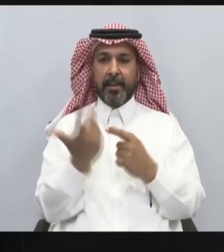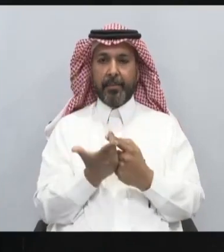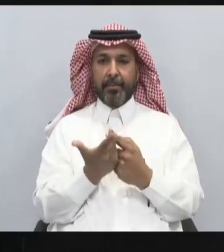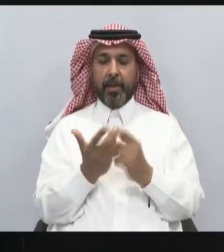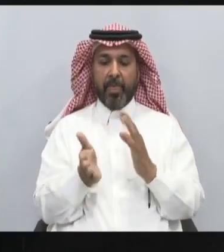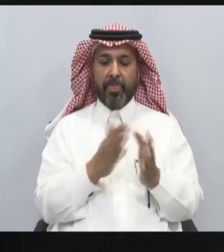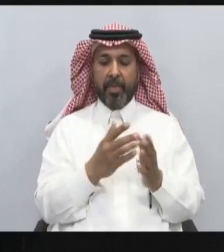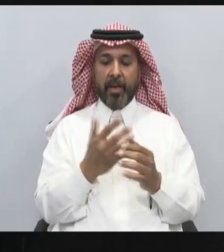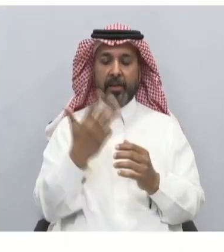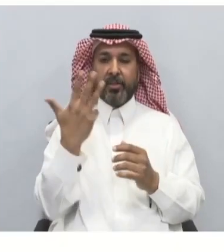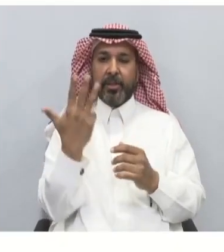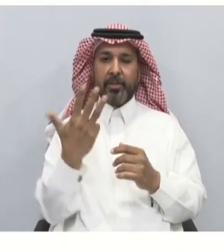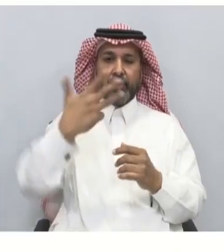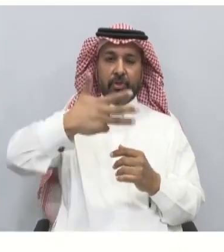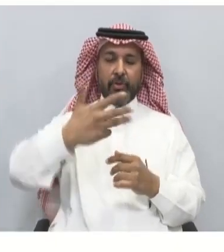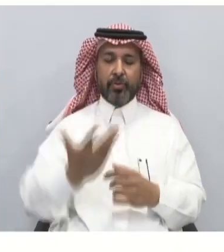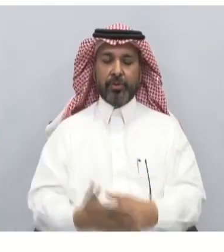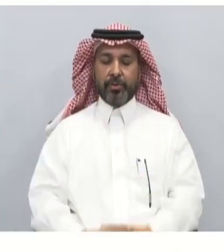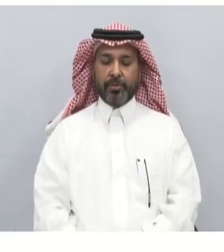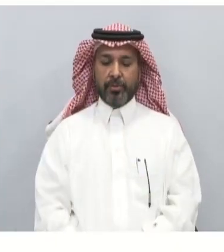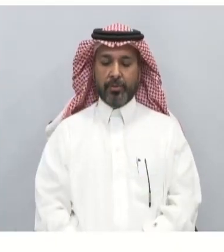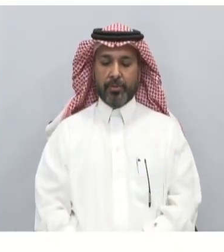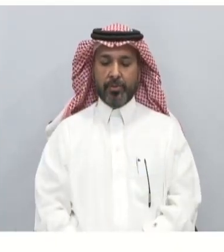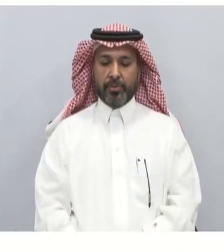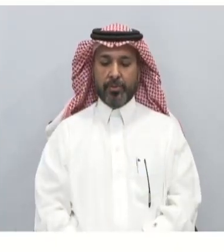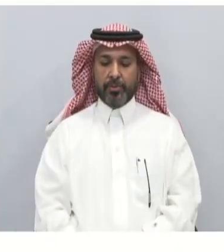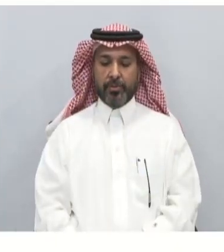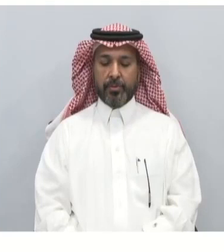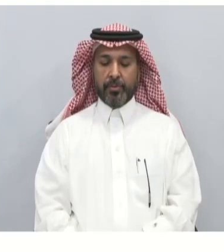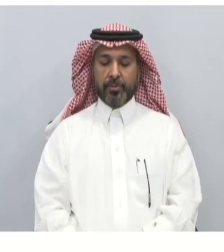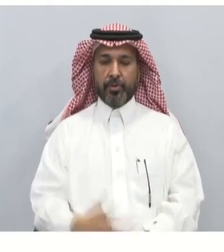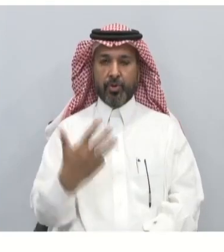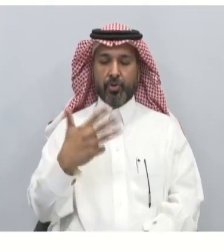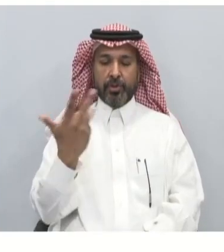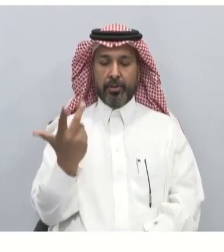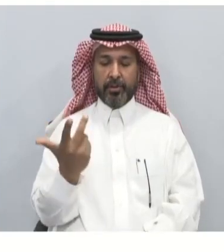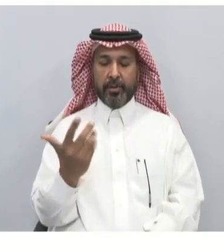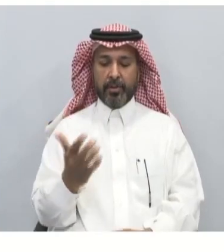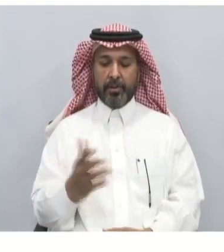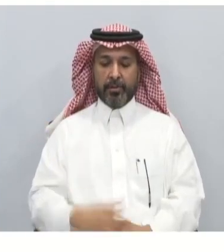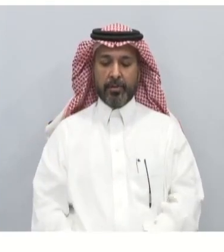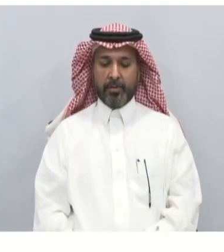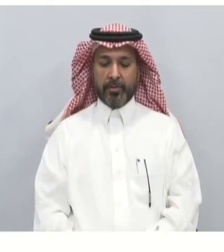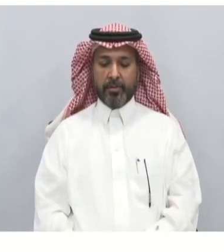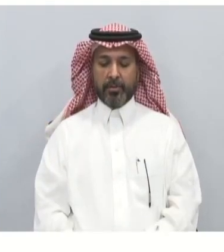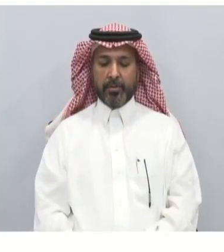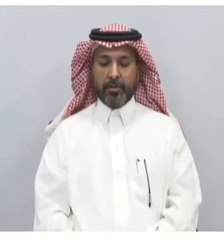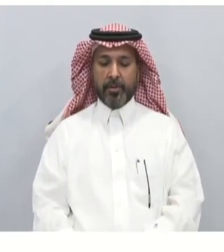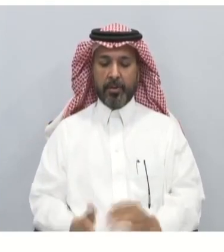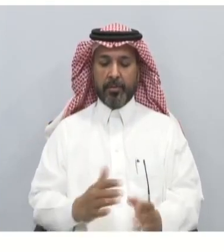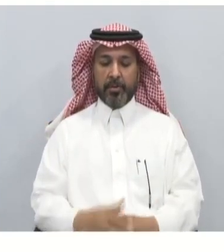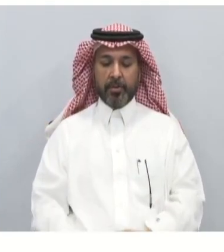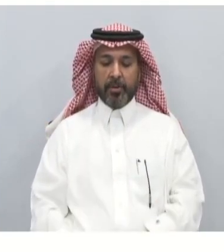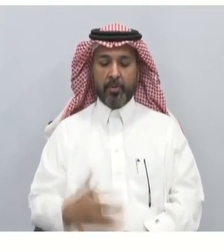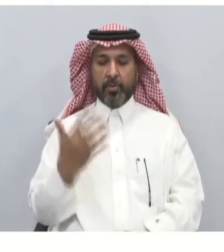9، الثالث زاد عن الاول 90، الرابع زاد عفوا الثالث زاد عن الثاني 90،